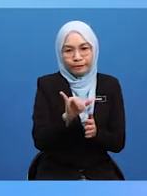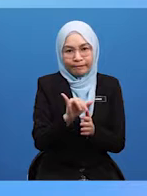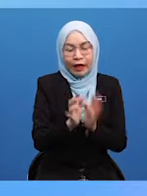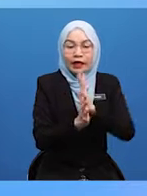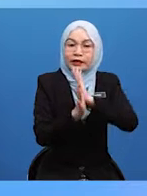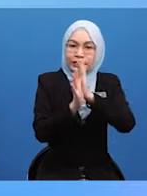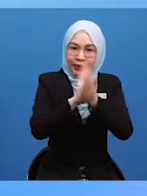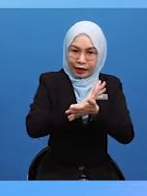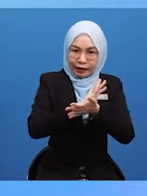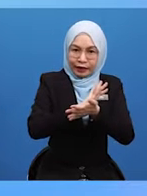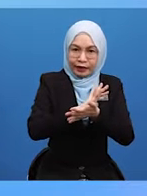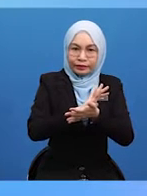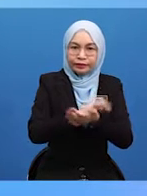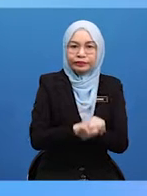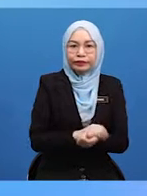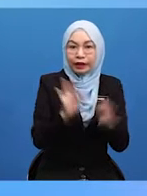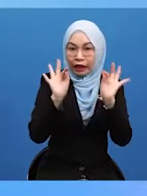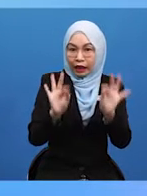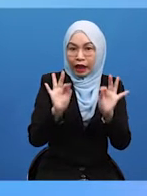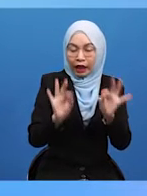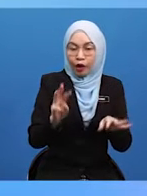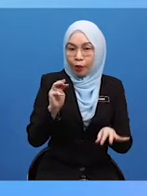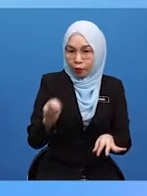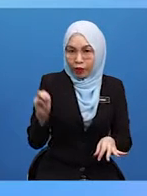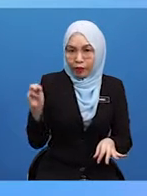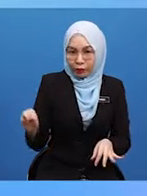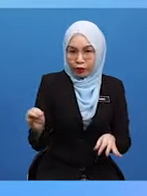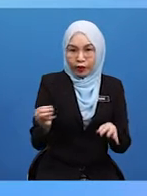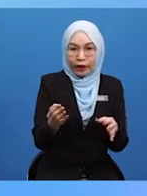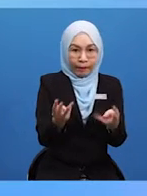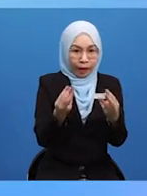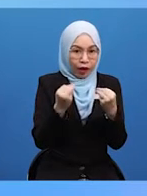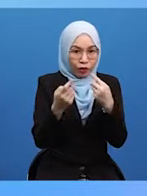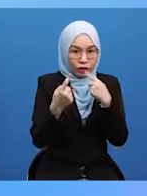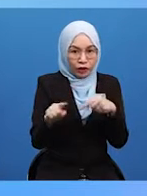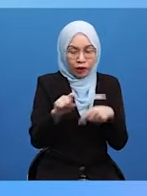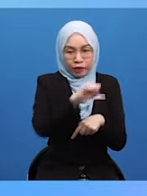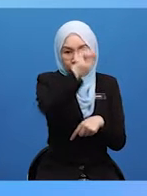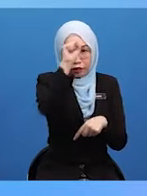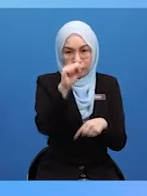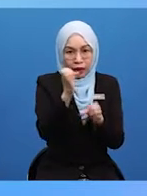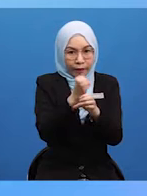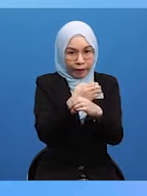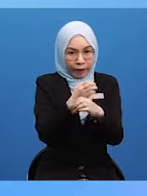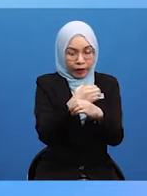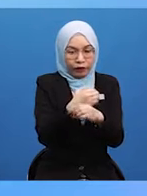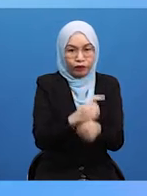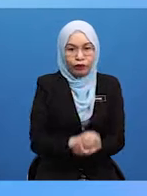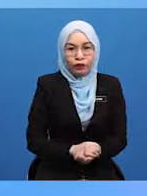Oleh itu, selepas ini, jika murid-murid ingin menjawab soalan berbentuk